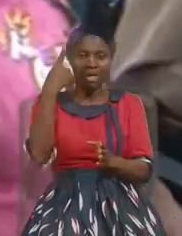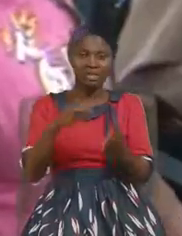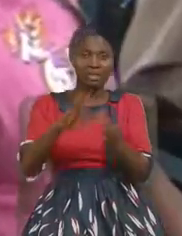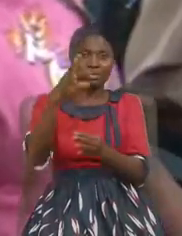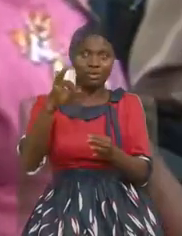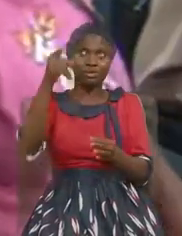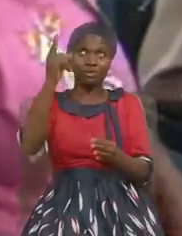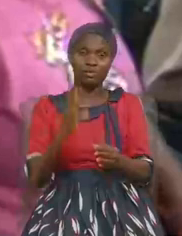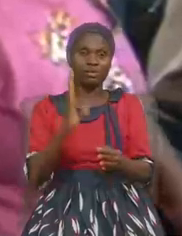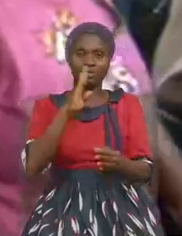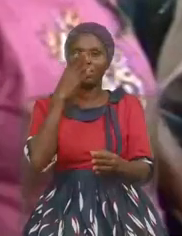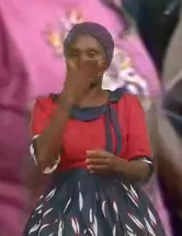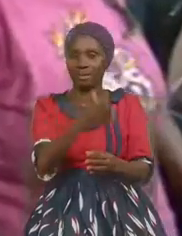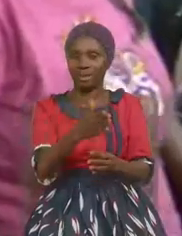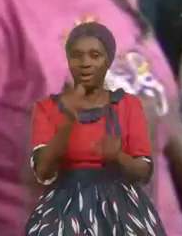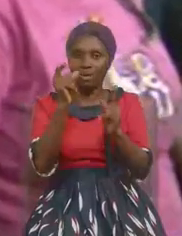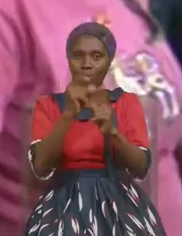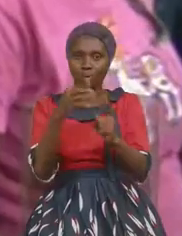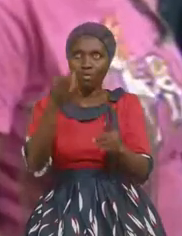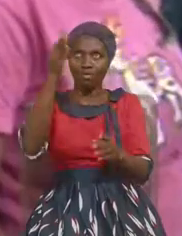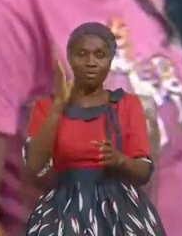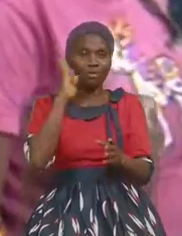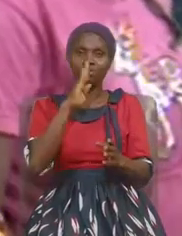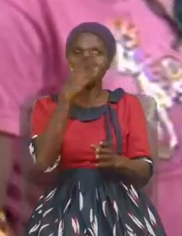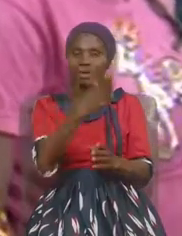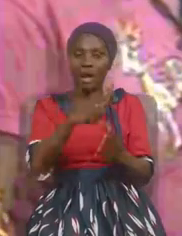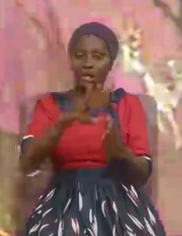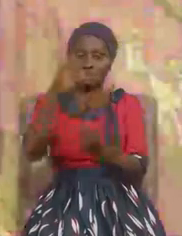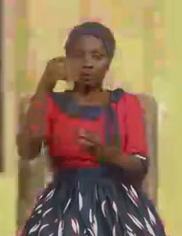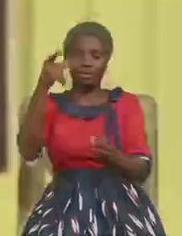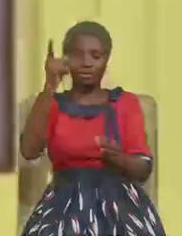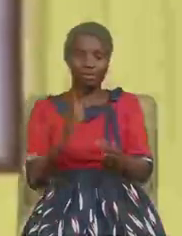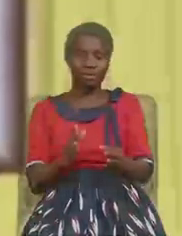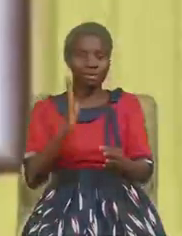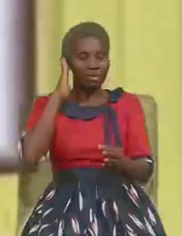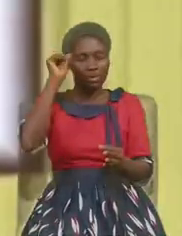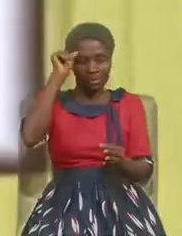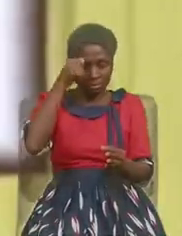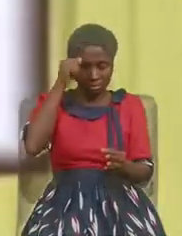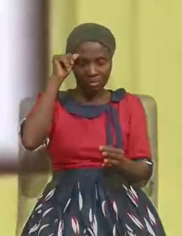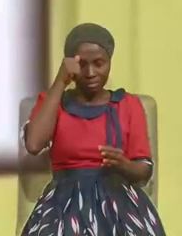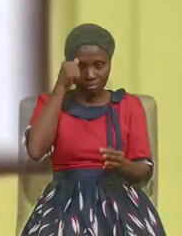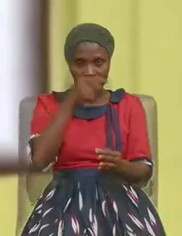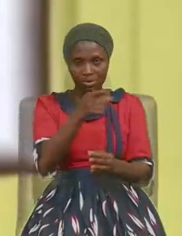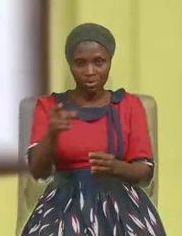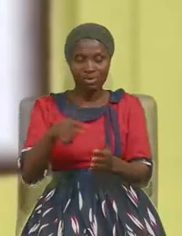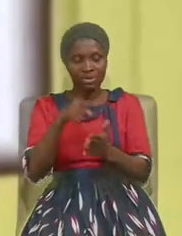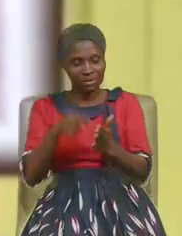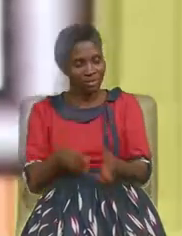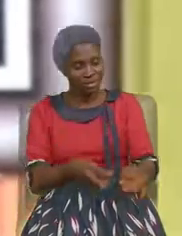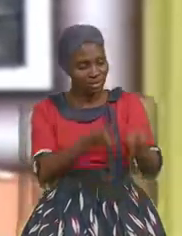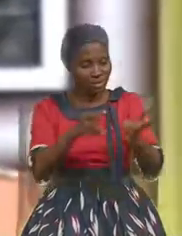La parole de Dieu sera là. Et l'esprit de Dieu te rappelle. Voici le chemin.